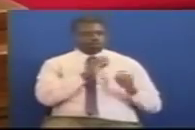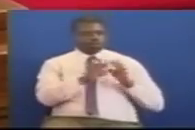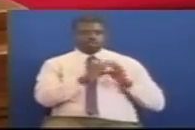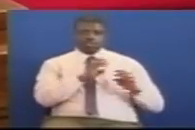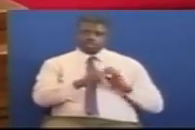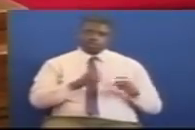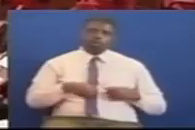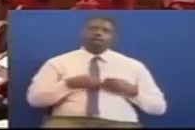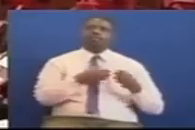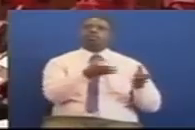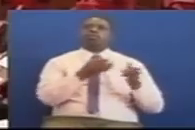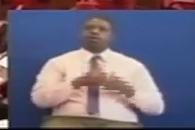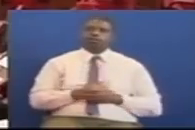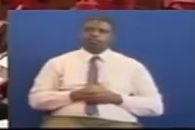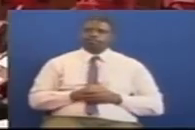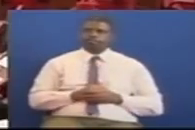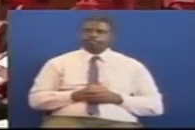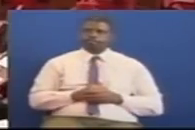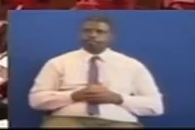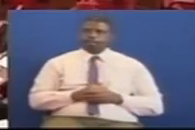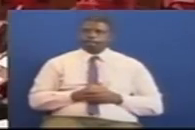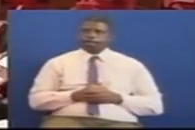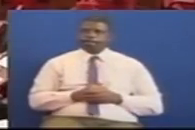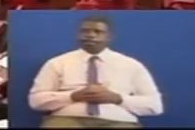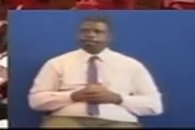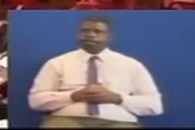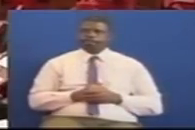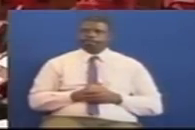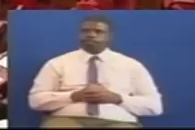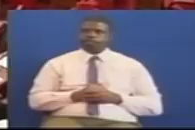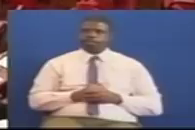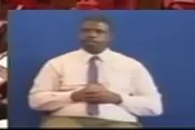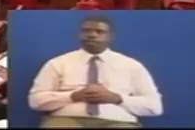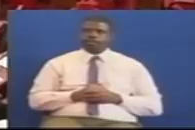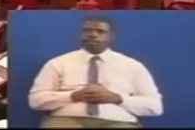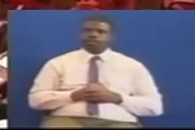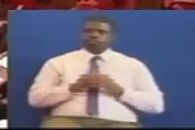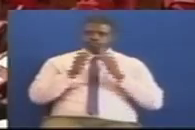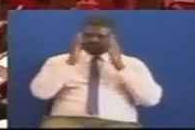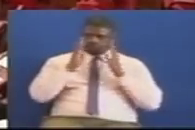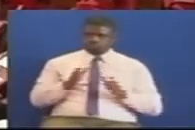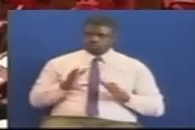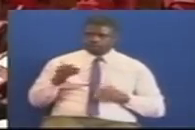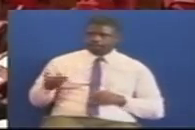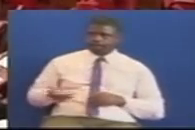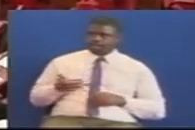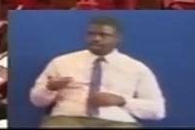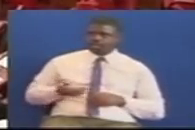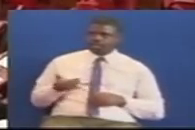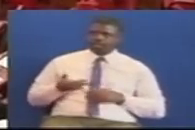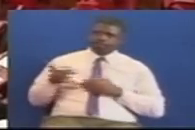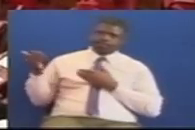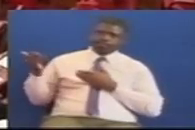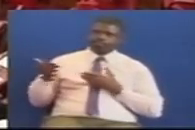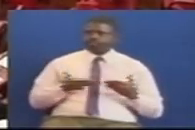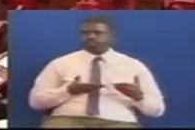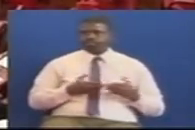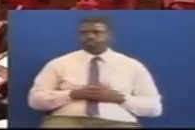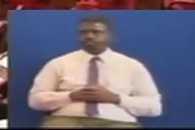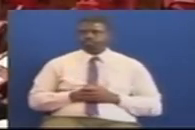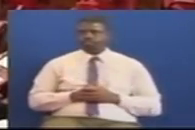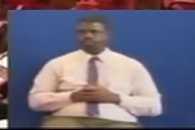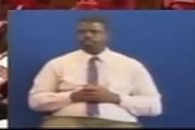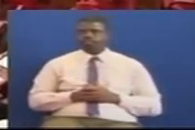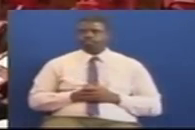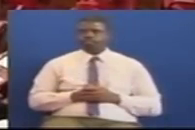mawasiliano. Asante Mheshimiwa mgeni, alafu Mheshimiwa Mabula Stanislaus, alafu